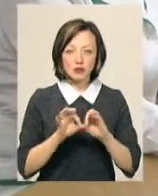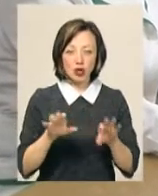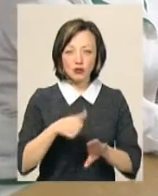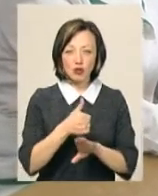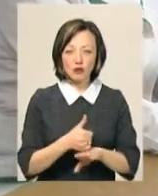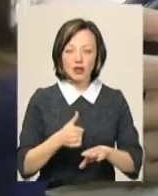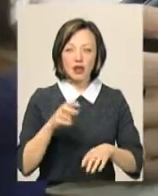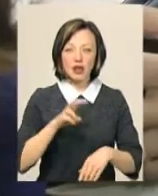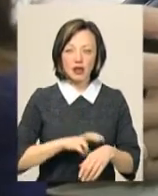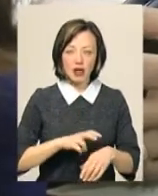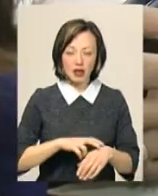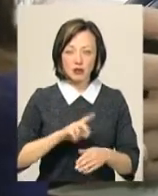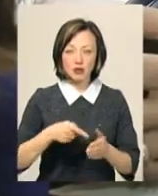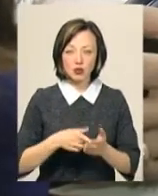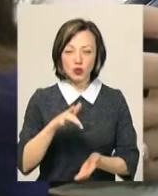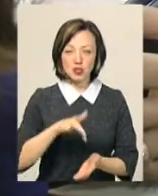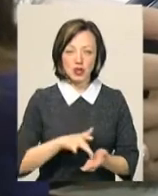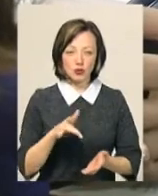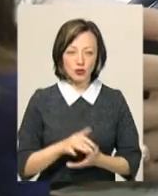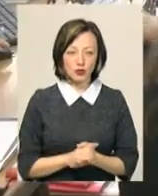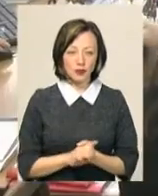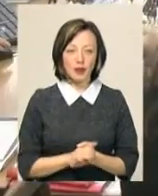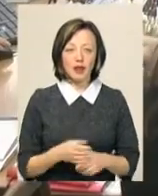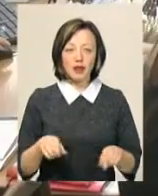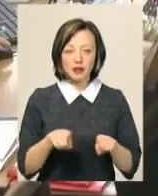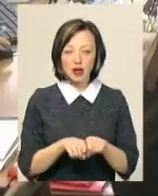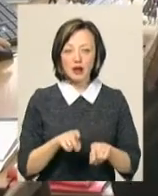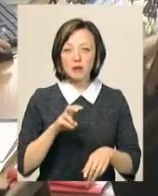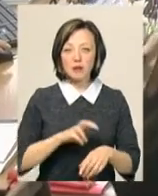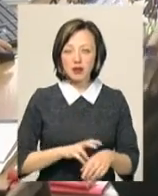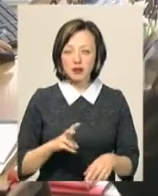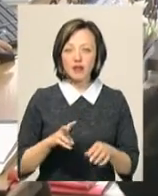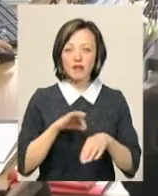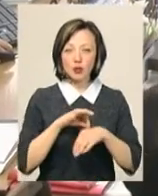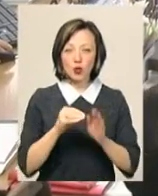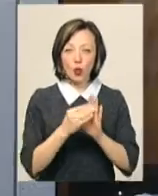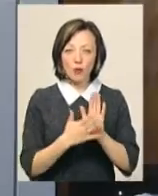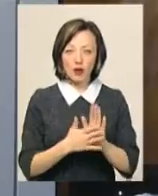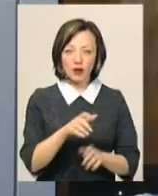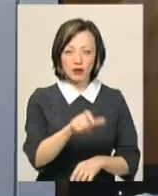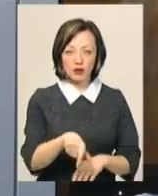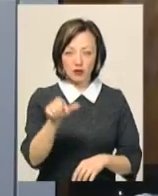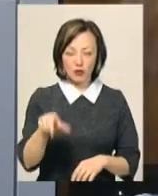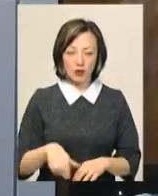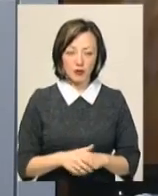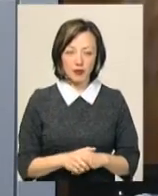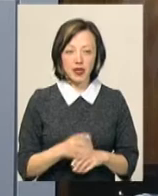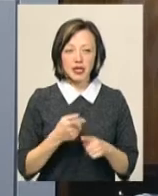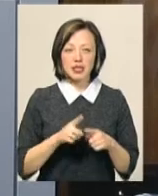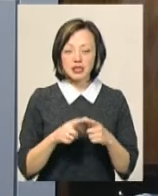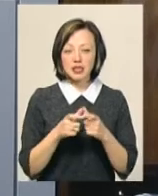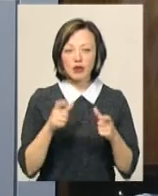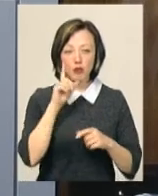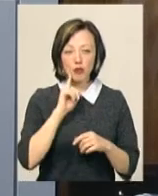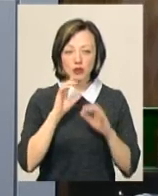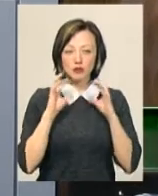лікар міського центру ПМСД номер 2 Людмила Головко. Так нині медики обласного центру ведуть облік хворих. Ці талони поки що